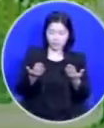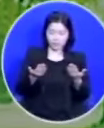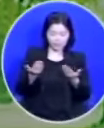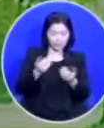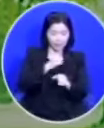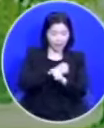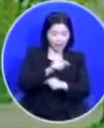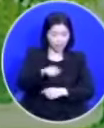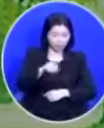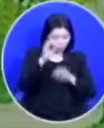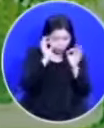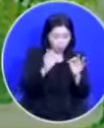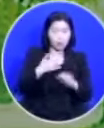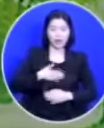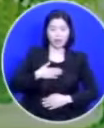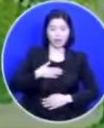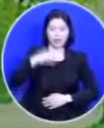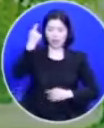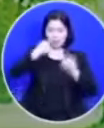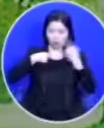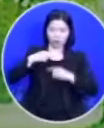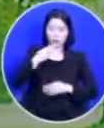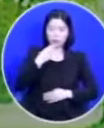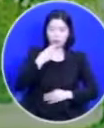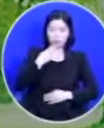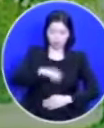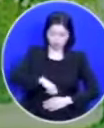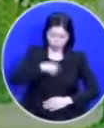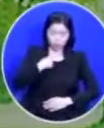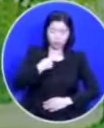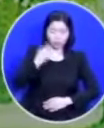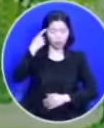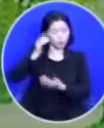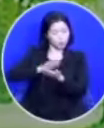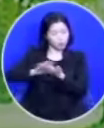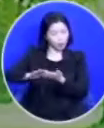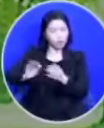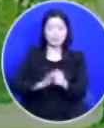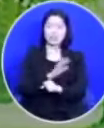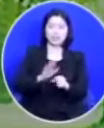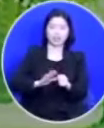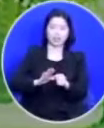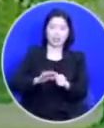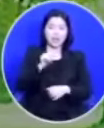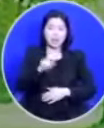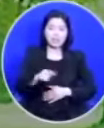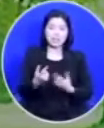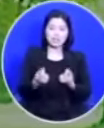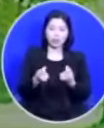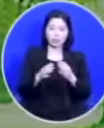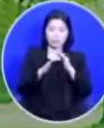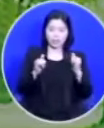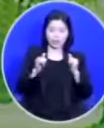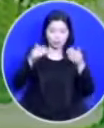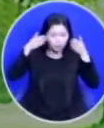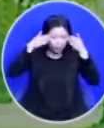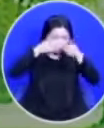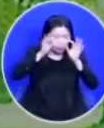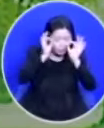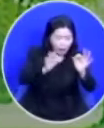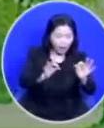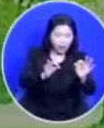되니까 흥미 없어요 정직 이에요 평화를 사랑해요 그런 상황을 주목해 보라 는 걸 다